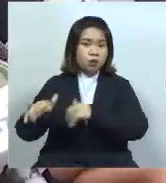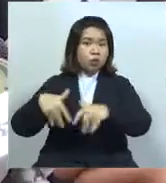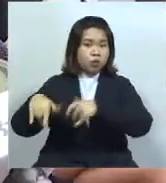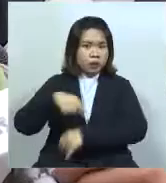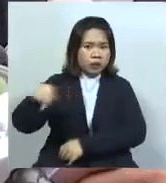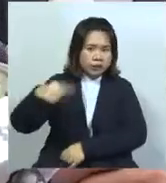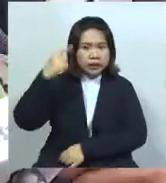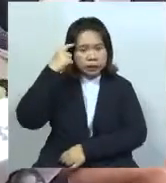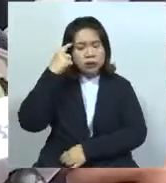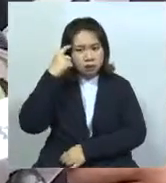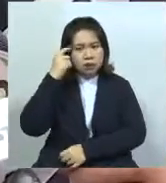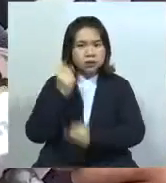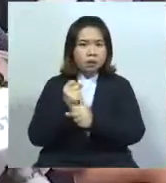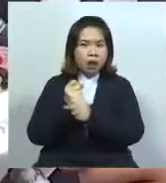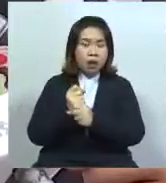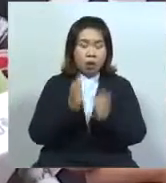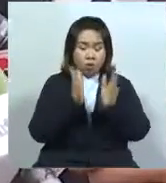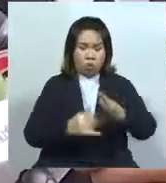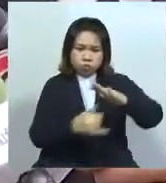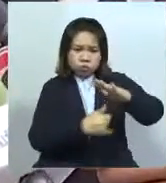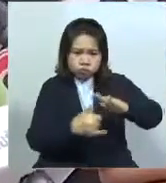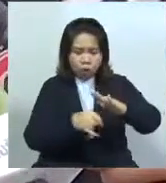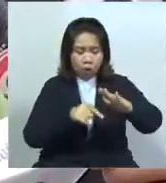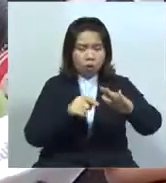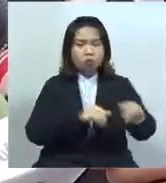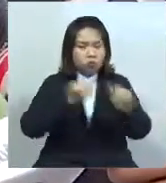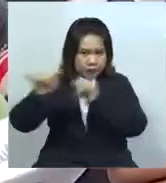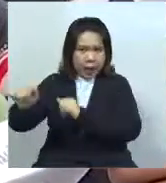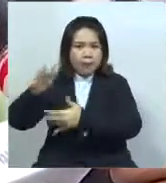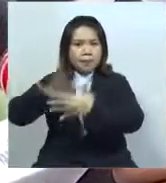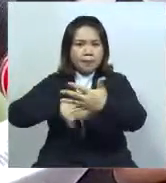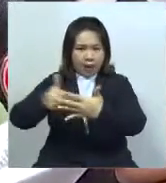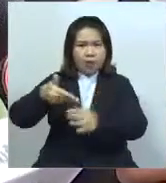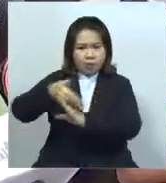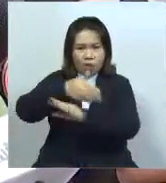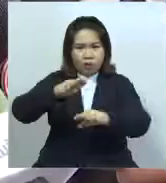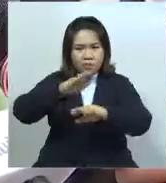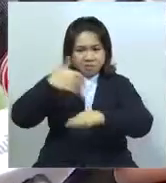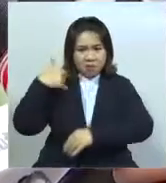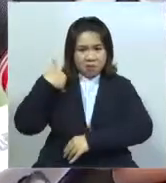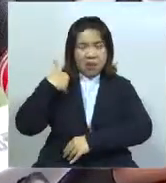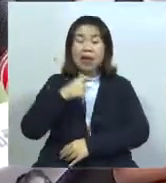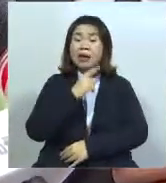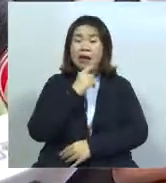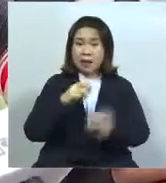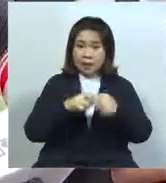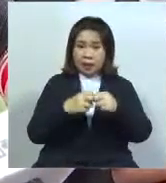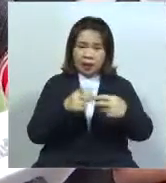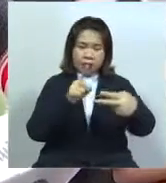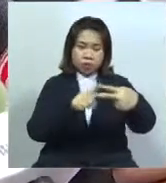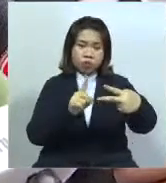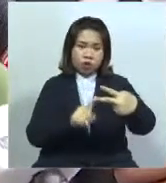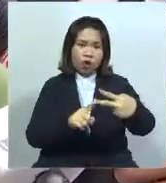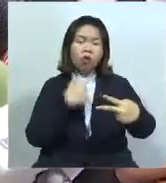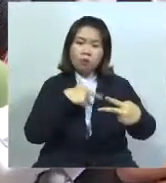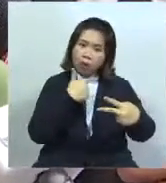ำเนินการอพยพผู้คนออกไปตามแผนที่ได้เตรียมไว้นะครับเมื่อเหตุการณ์เกิดขึ้นในขณะนี้มี2เหตุการณ์ที่แม่งส